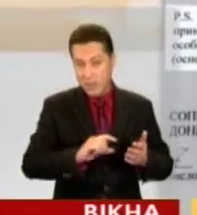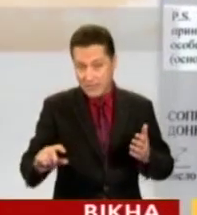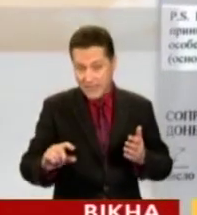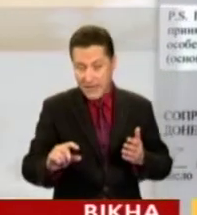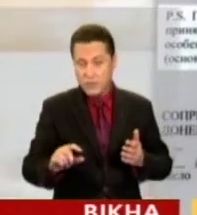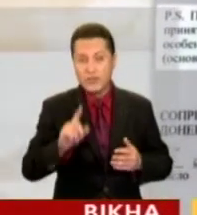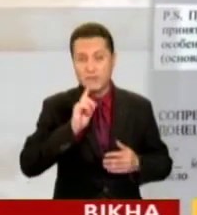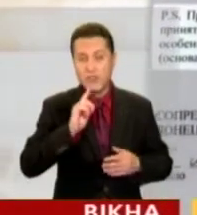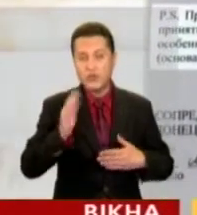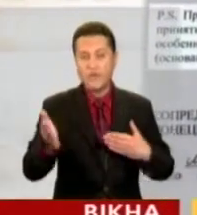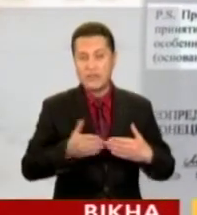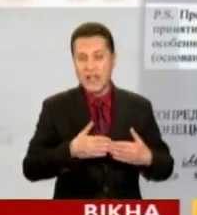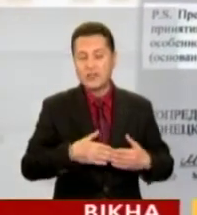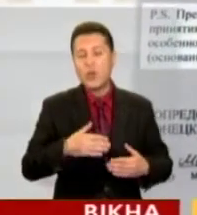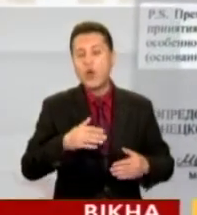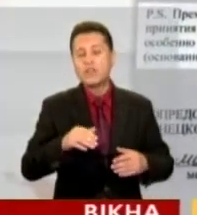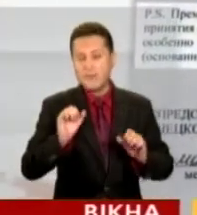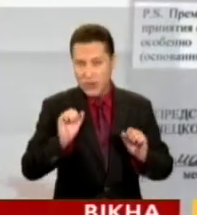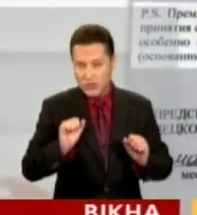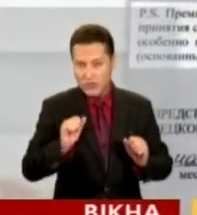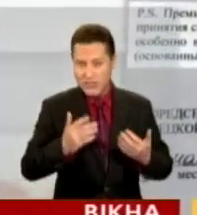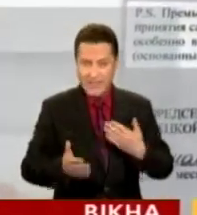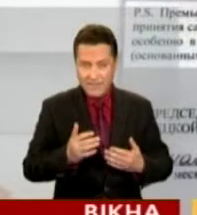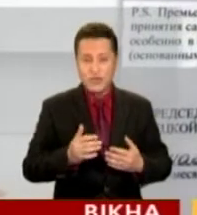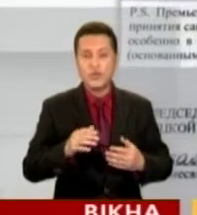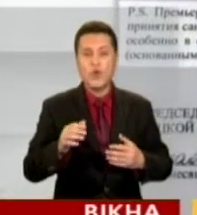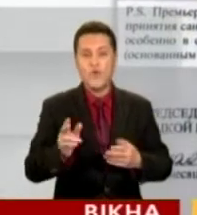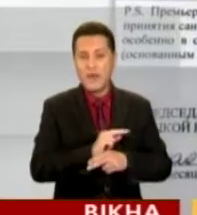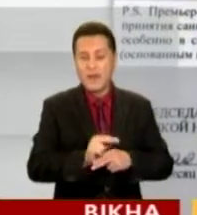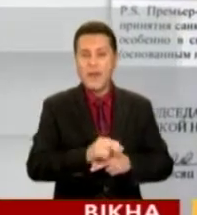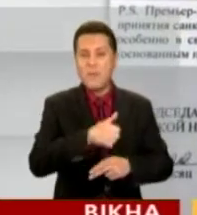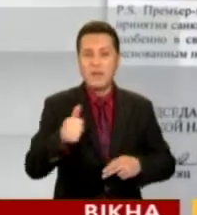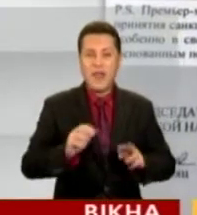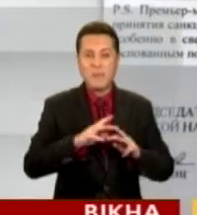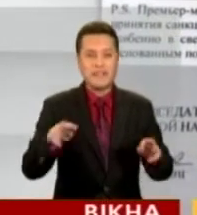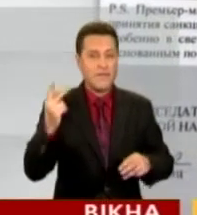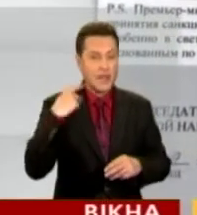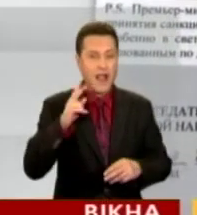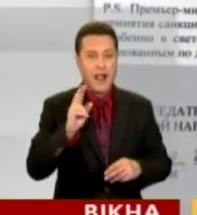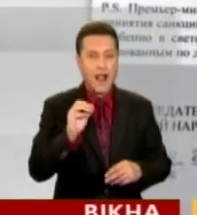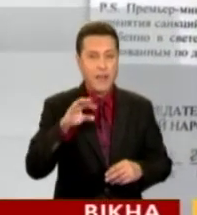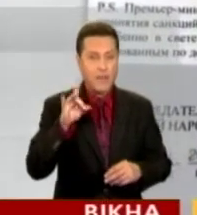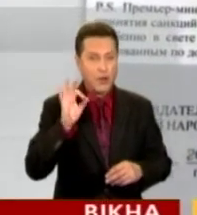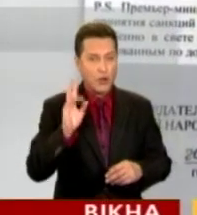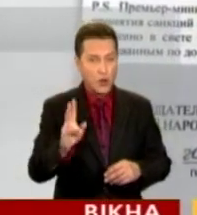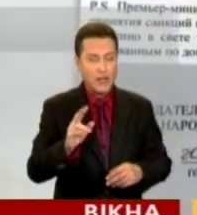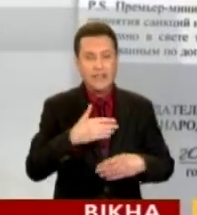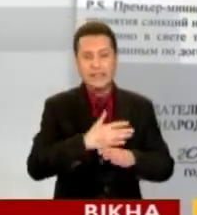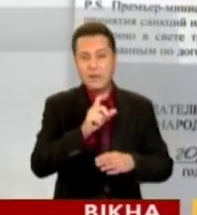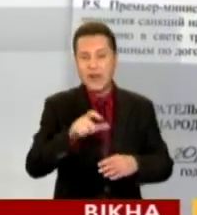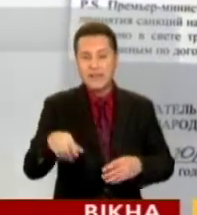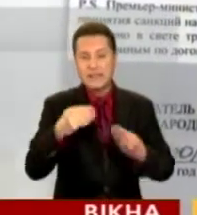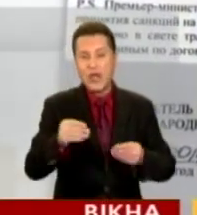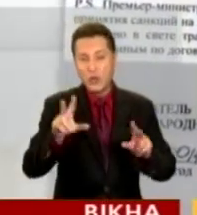санкцію з можливістю виправитись, щоправда, дістав прем'єр-міністр Великої Британії Девід Кемерон. Йому сепаратисти дають шанс поміняти